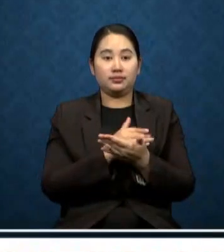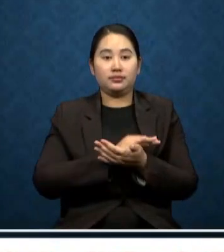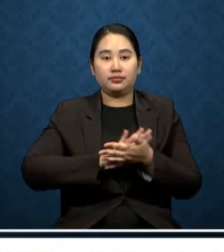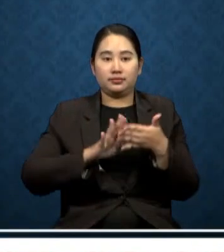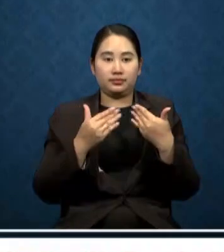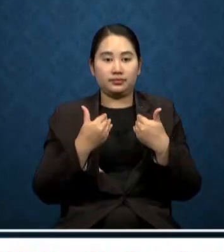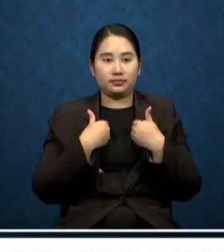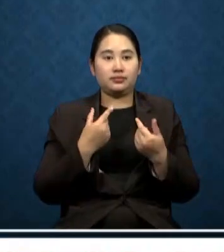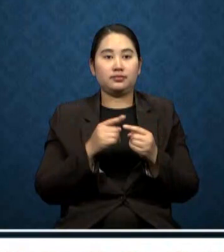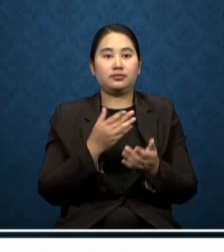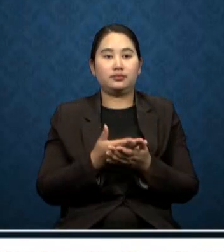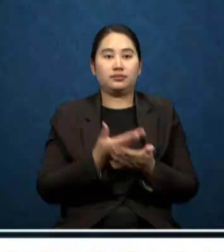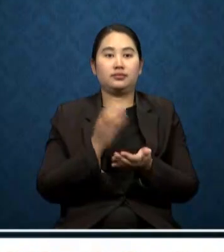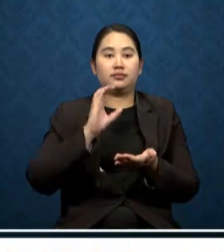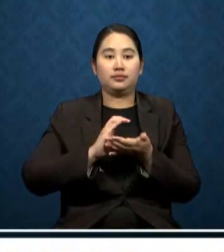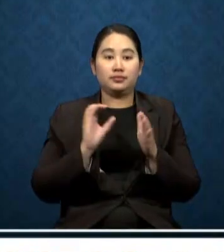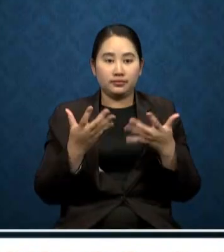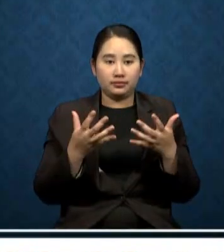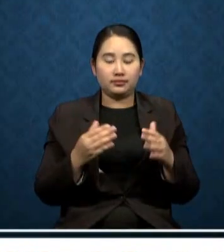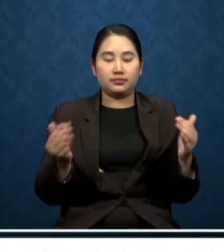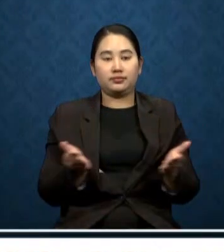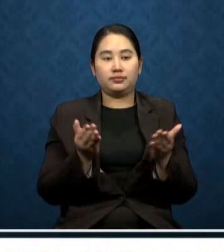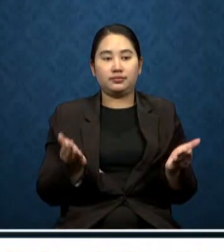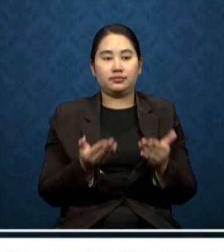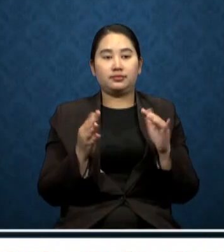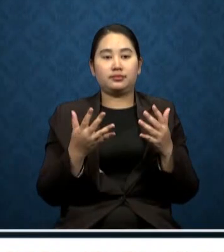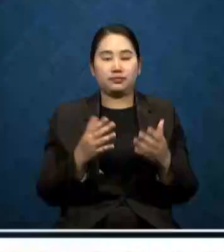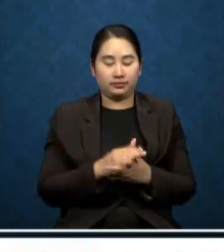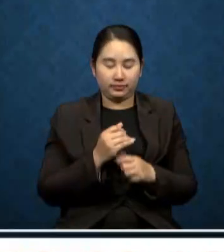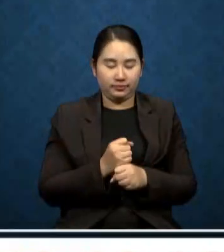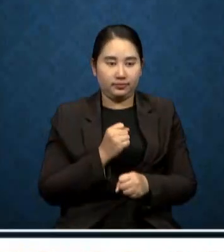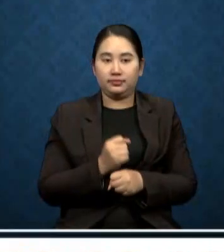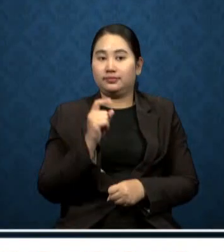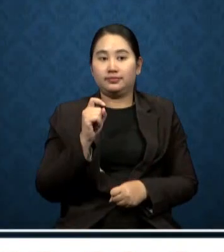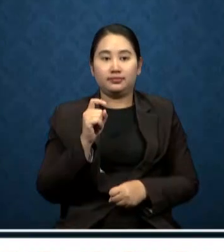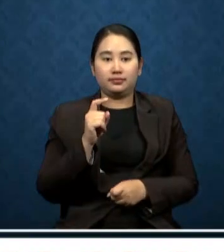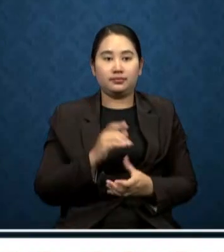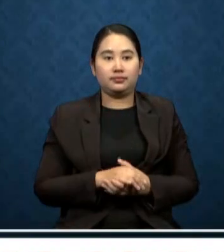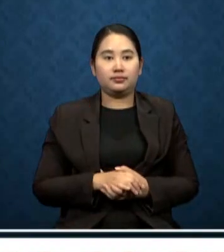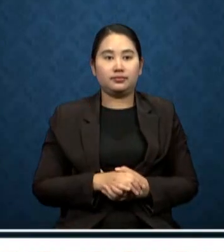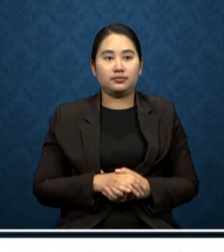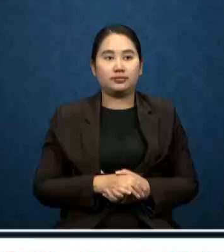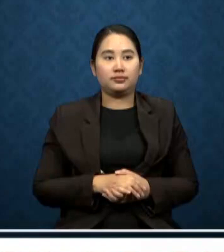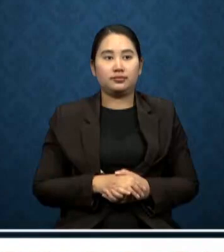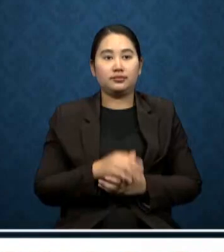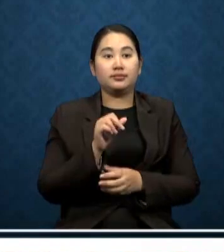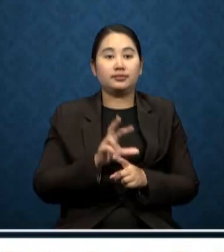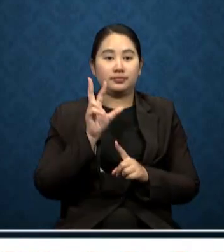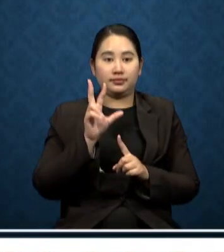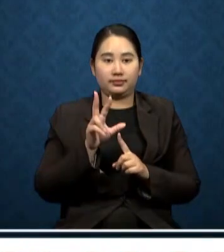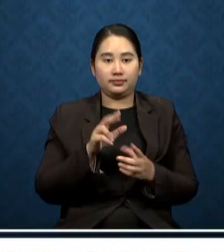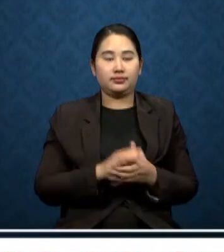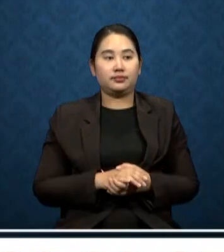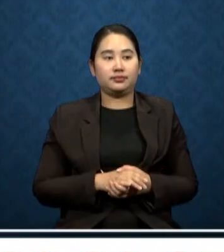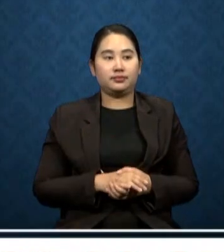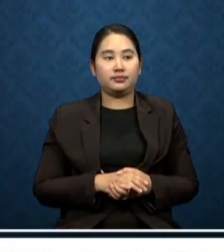โง่มานไม่มให้เค้า สำหกงานส่สัณ วิธาฐอสำคเพื่สังคมก็เดมนวilleไมได้ประการที่ 3 ขาบปจ